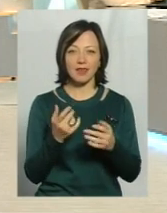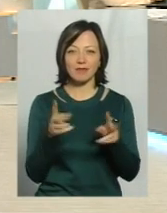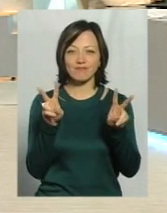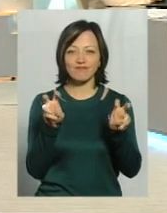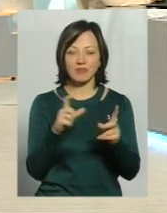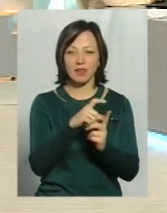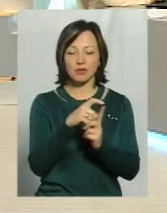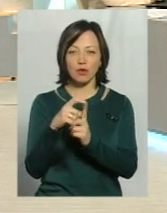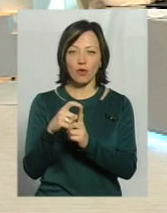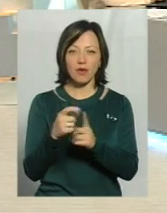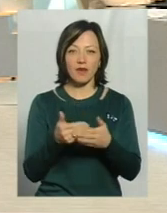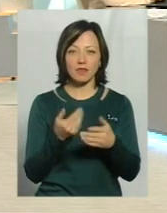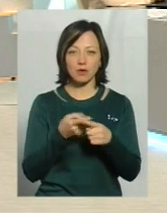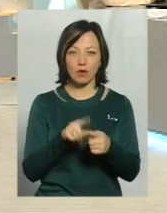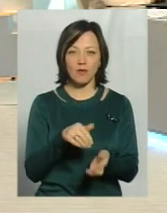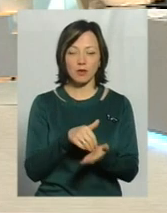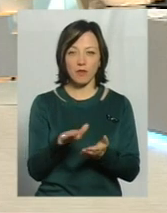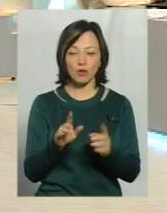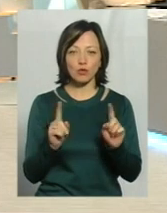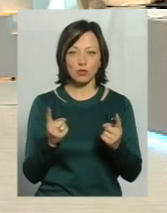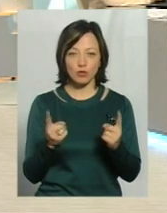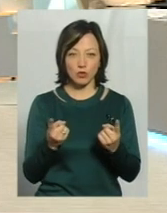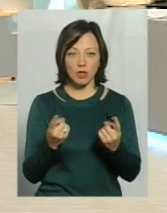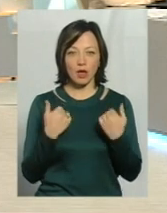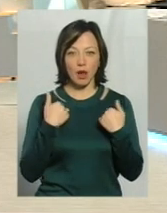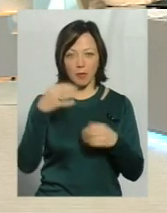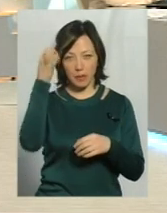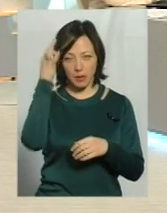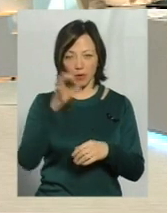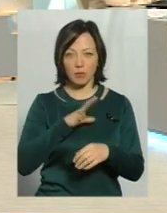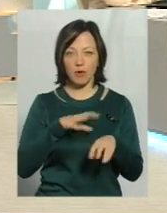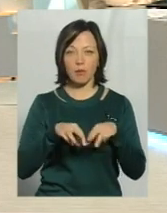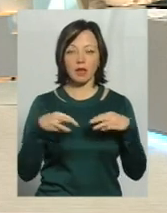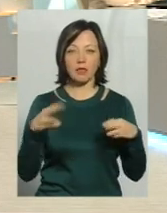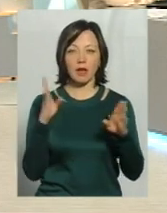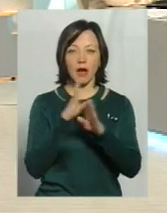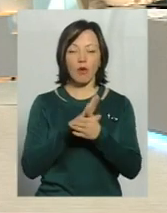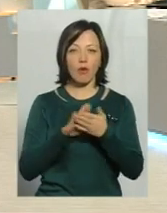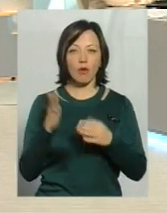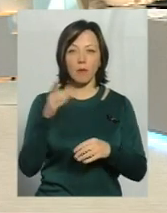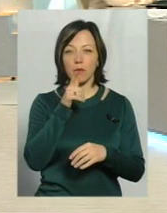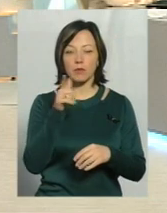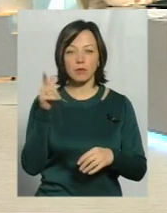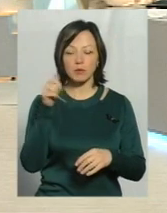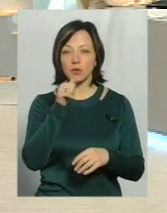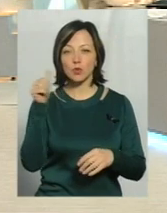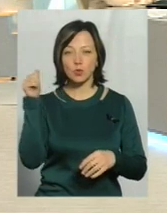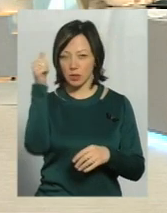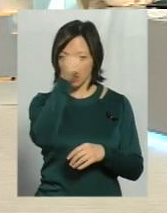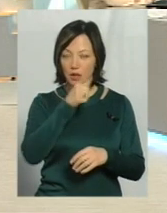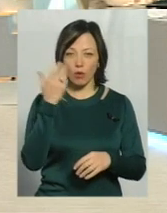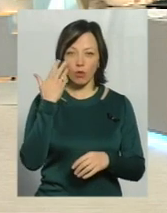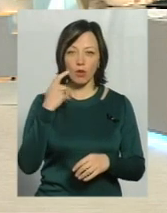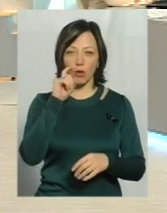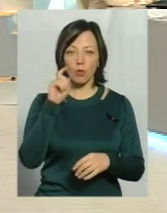«поводження», від нього вже відмовляється. Тому що, я пам'ятаю, був в Міністерстві екології, ще, здається, минулий чи позаминулий рік, коли